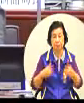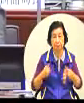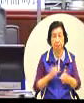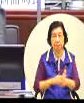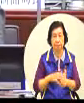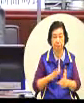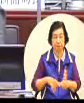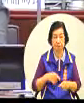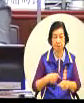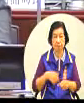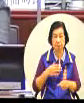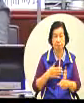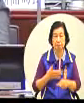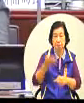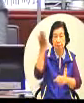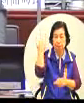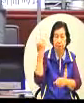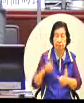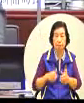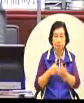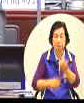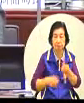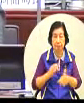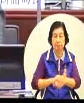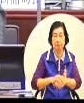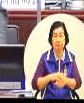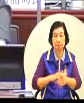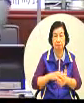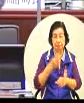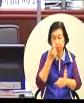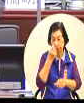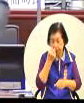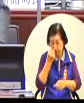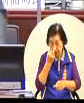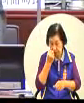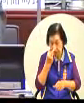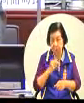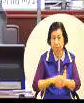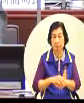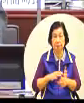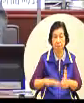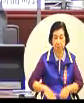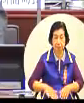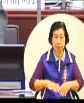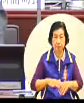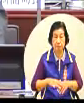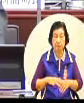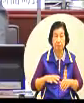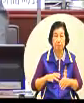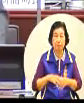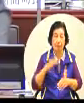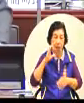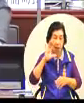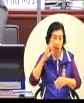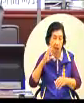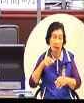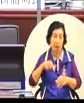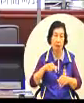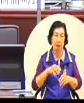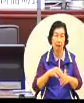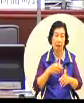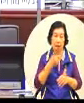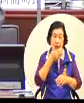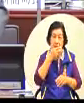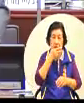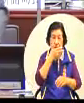故乡宜兰三星，我是跟泰雅族的原住民一起长大，